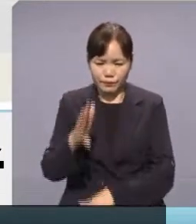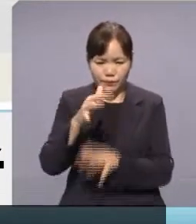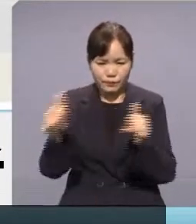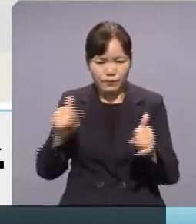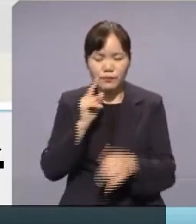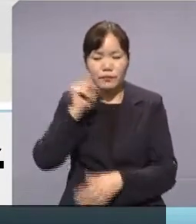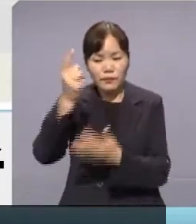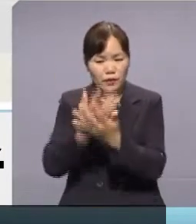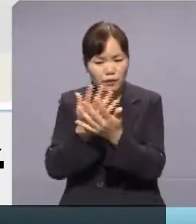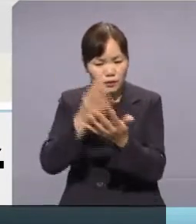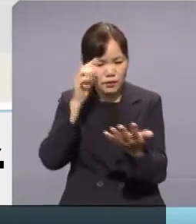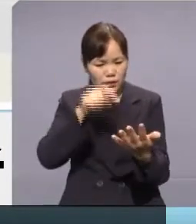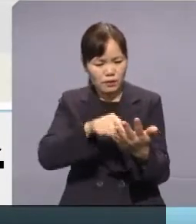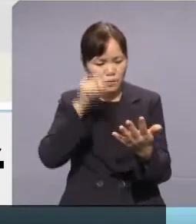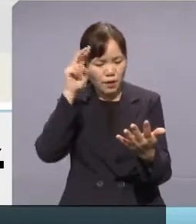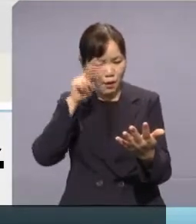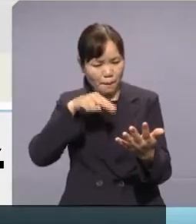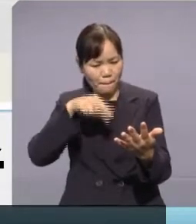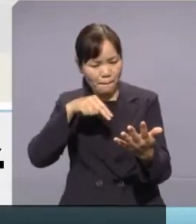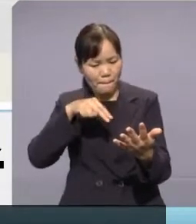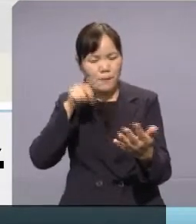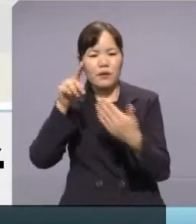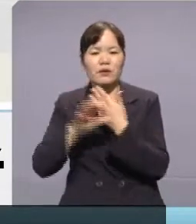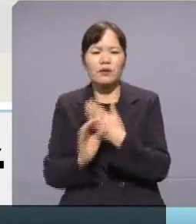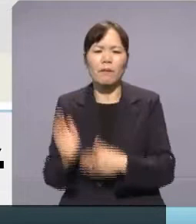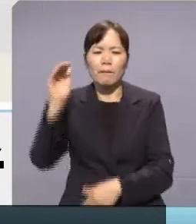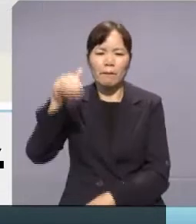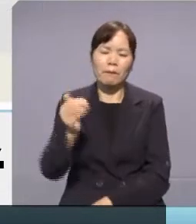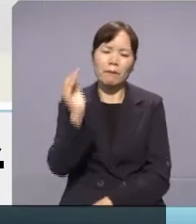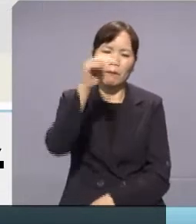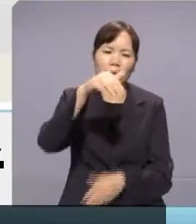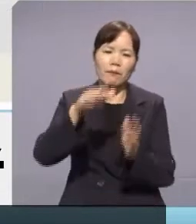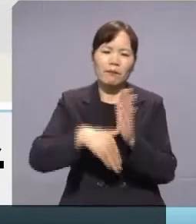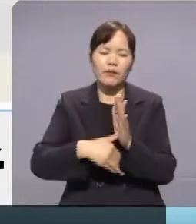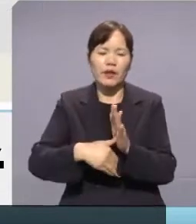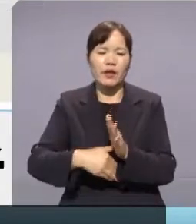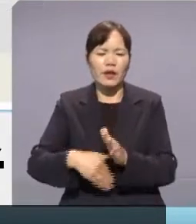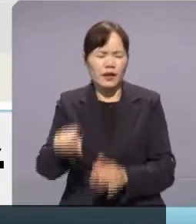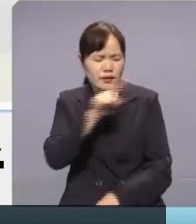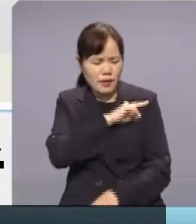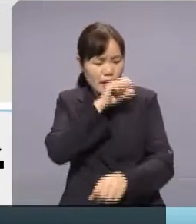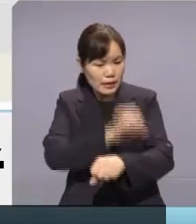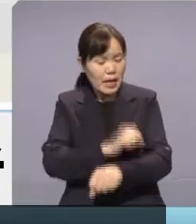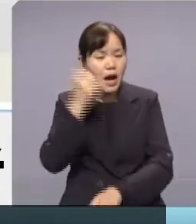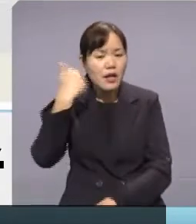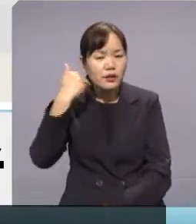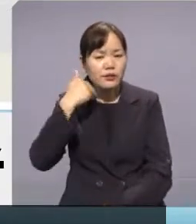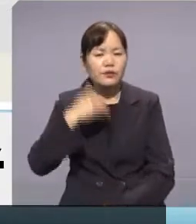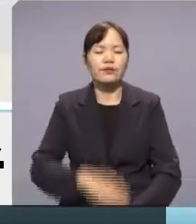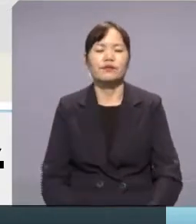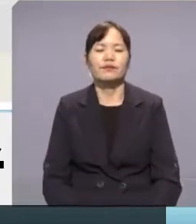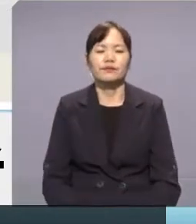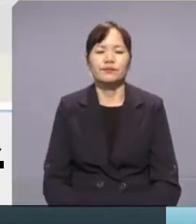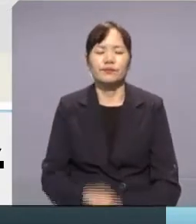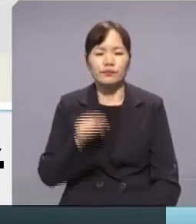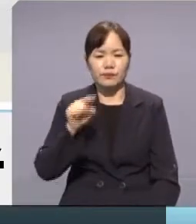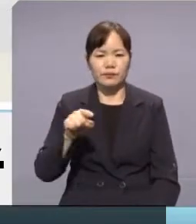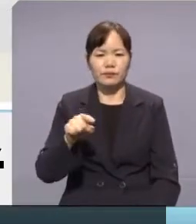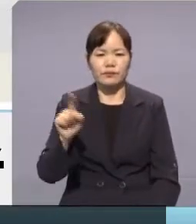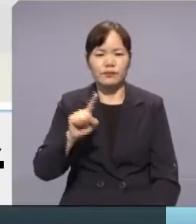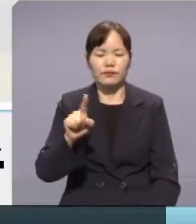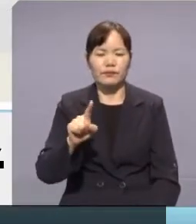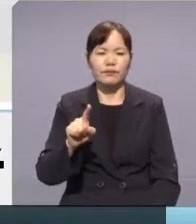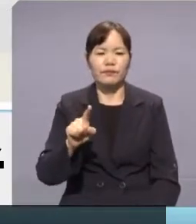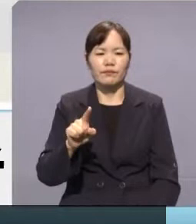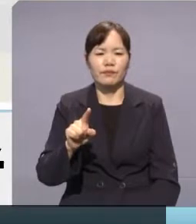보면 이러한 뭐 진짜로 요동치는 장에서 누가 제일 잘하느냐 이것을 하는데 80% 이상이 얘기하는